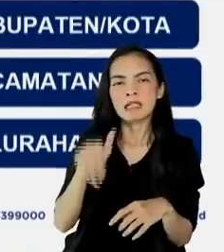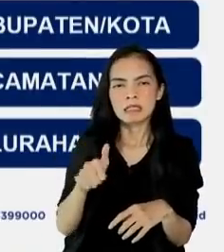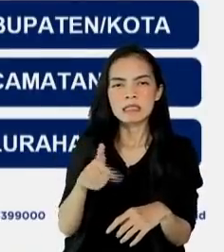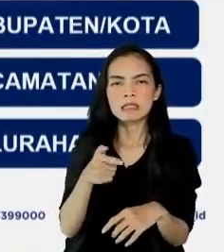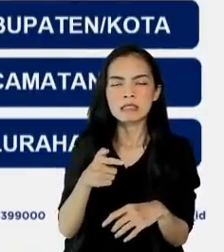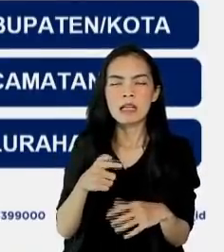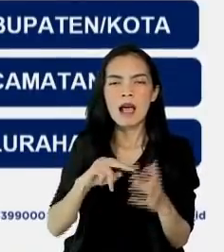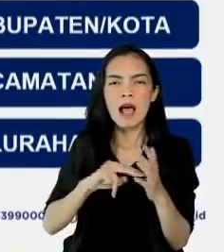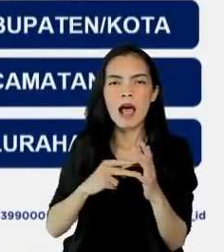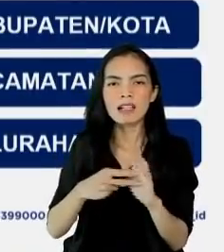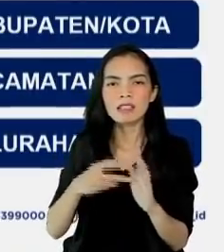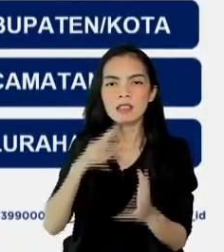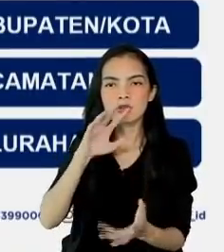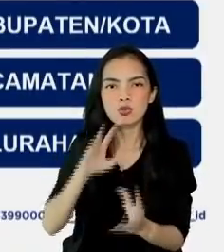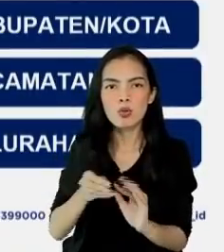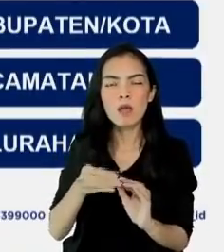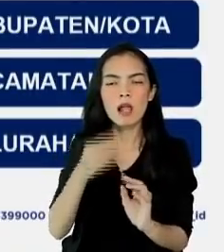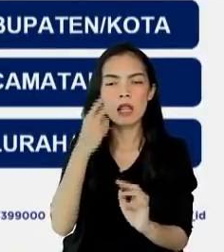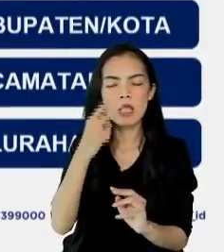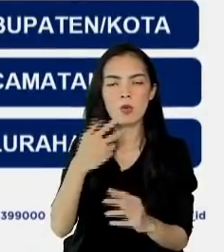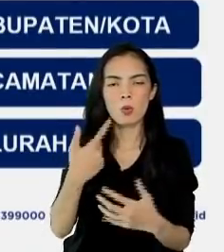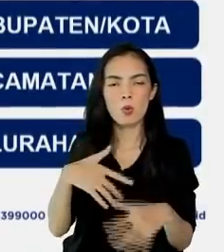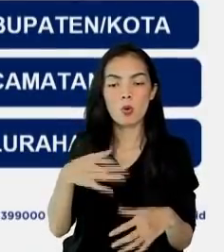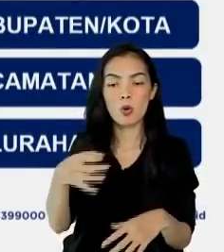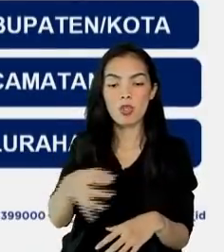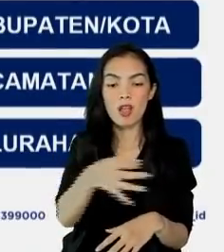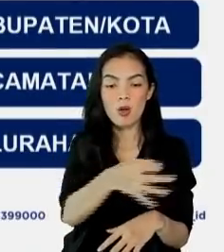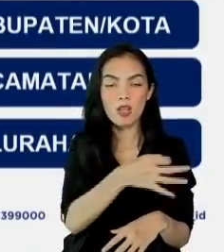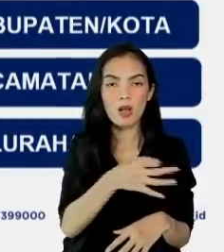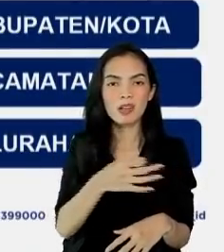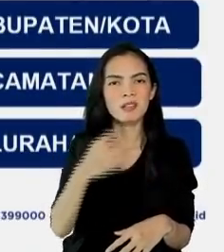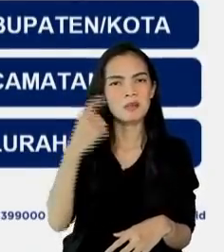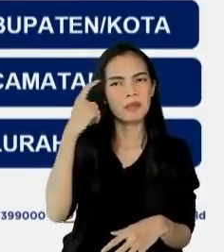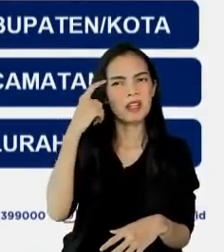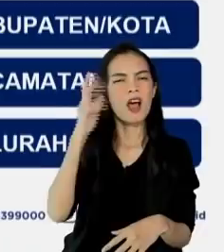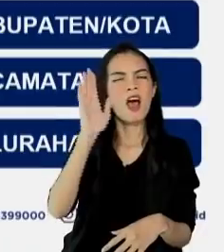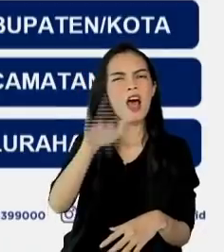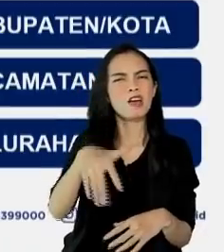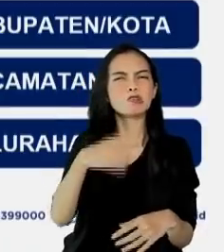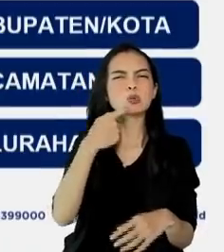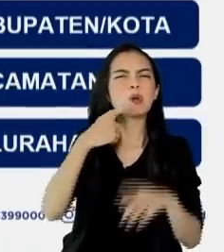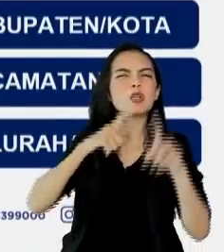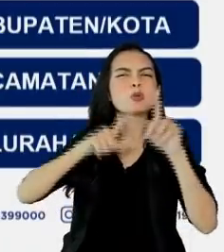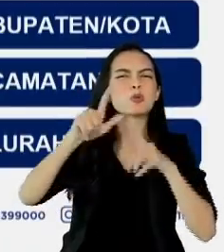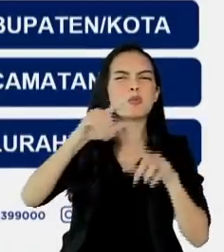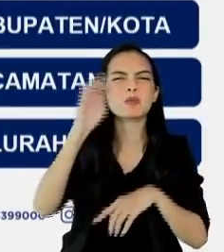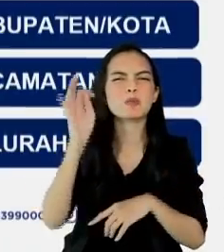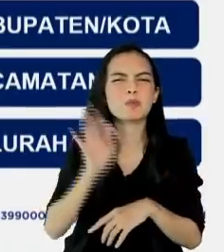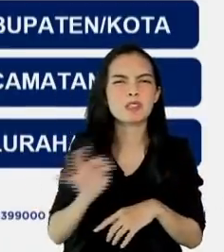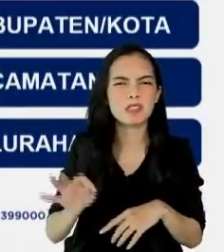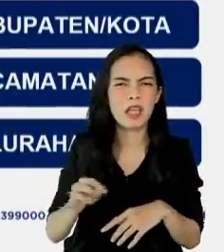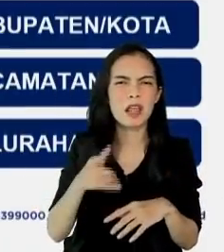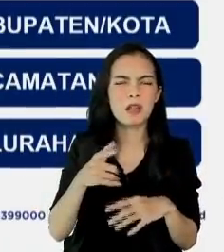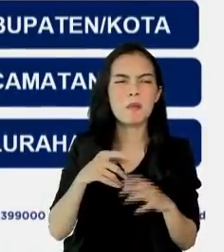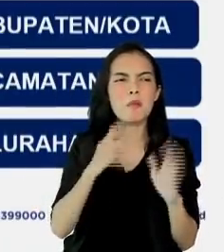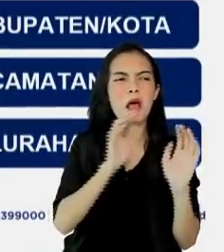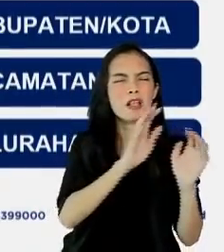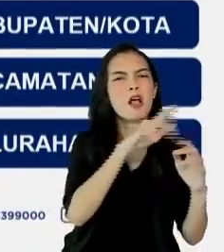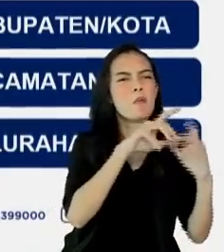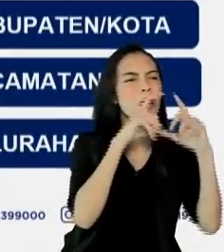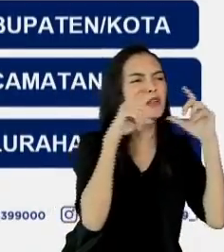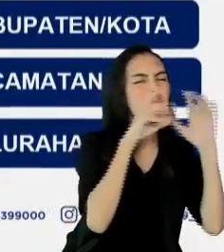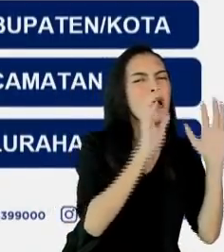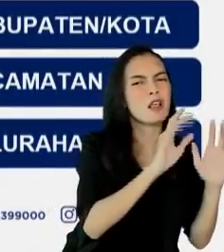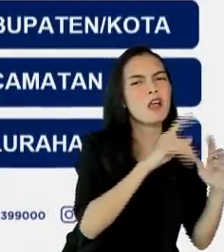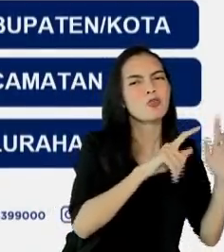ini kan kita bisa lihat angkanya, ternyata kalau level kabupaten kota kesannya tadi hanya 17% gitu ya, yang kepatuhan hanya di bawah 75%. Tapi